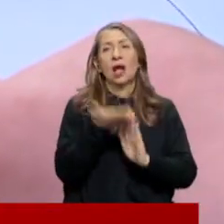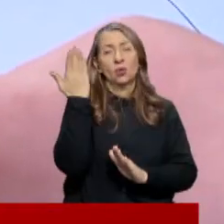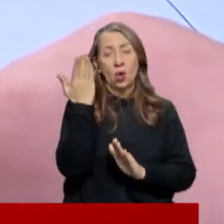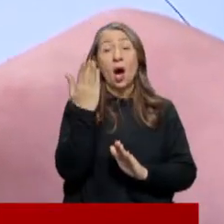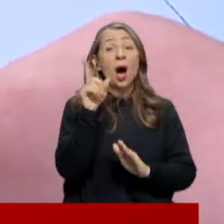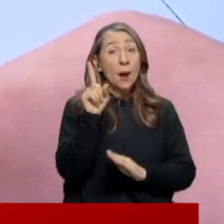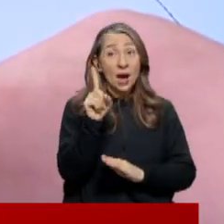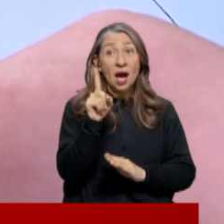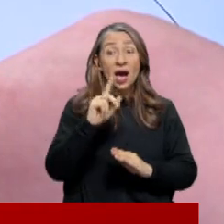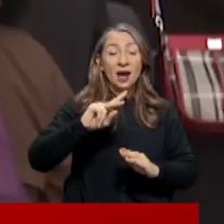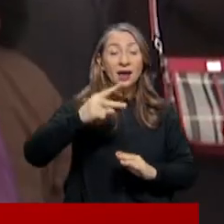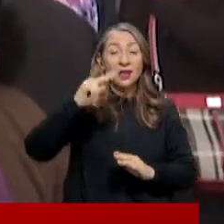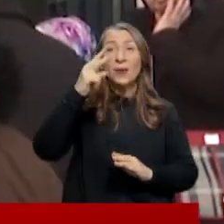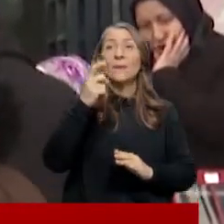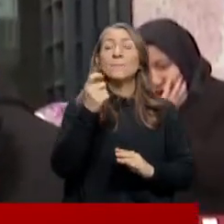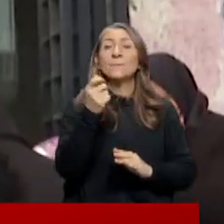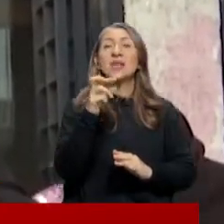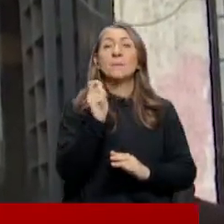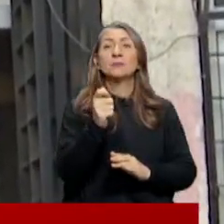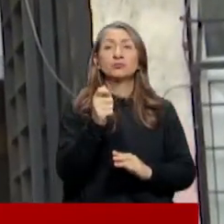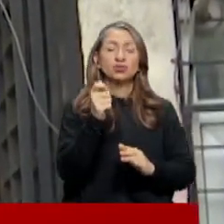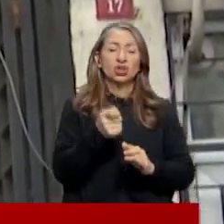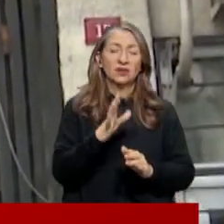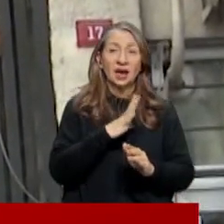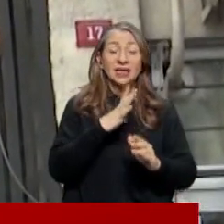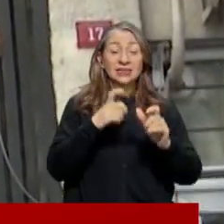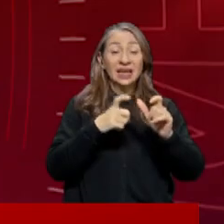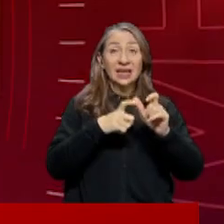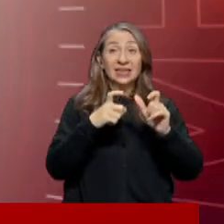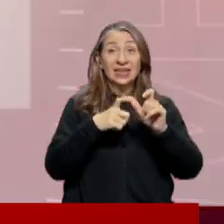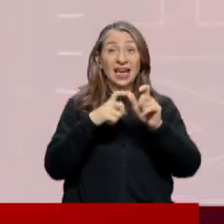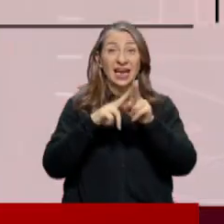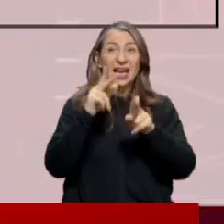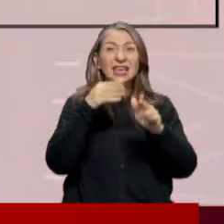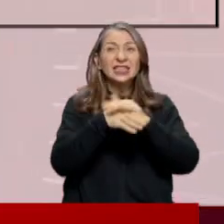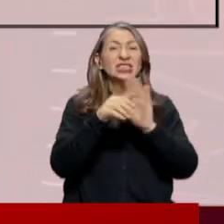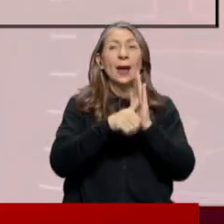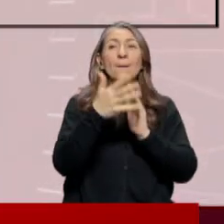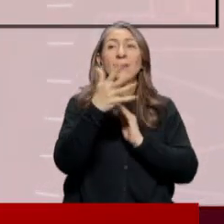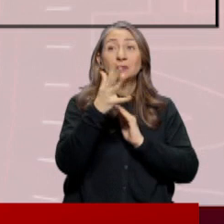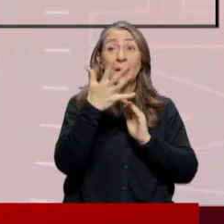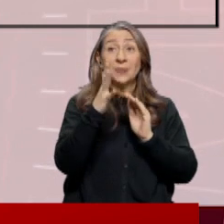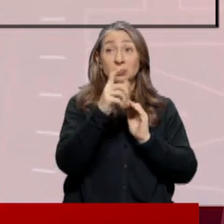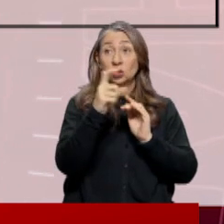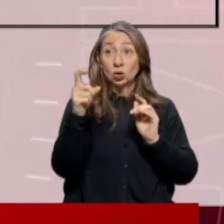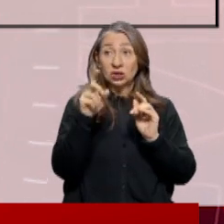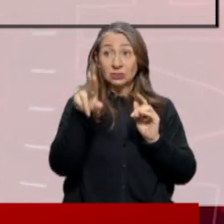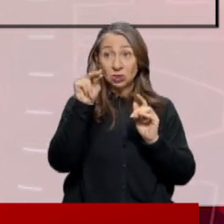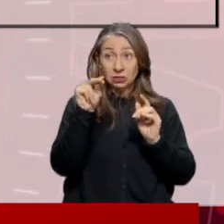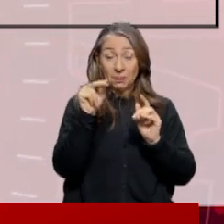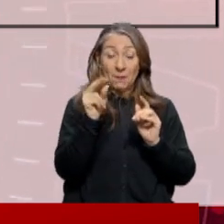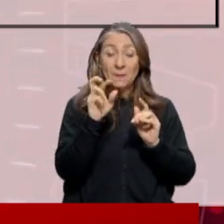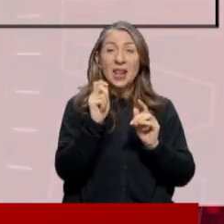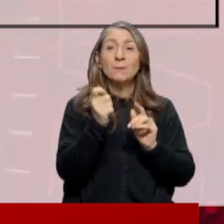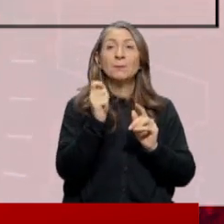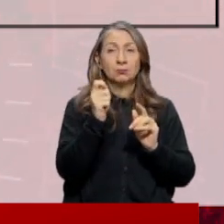kalkıyor. Ancak kademeli prim şartı korunuyor. SSK'lılar için giriş tarihine göre 5000'den 5975